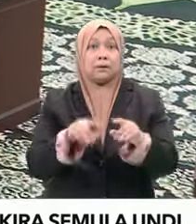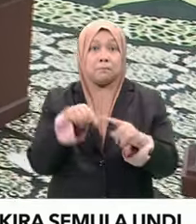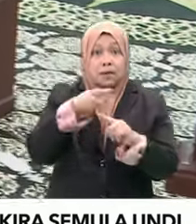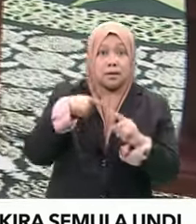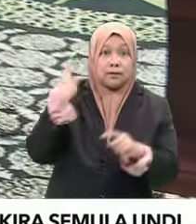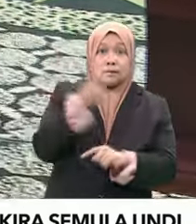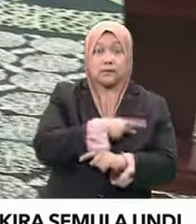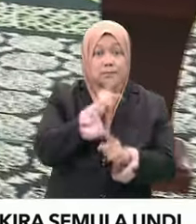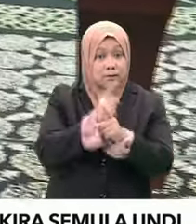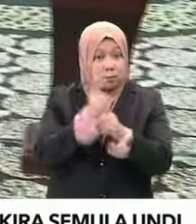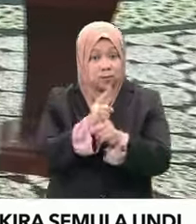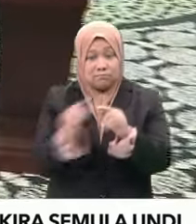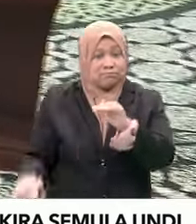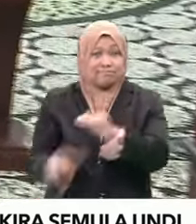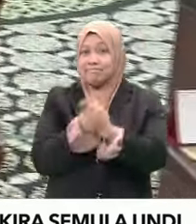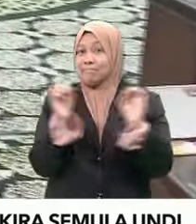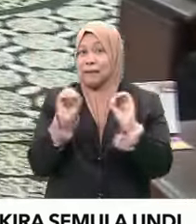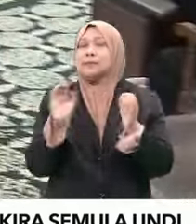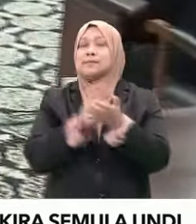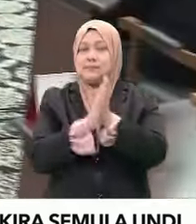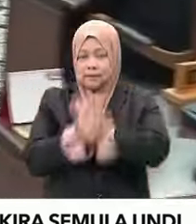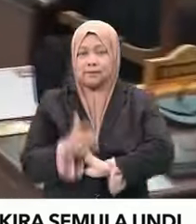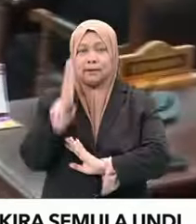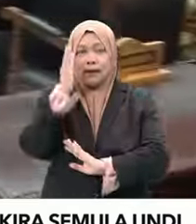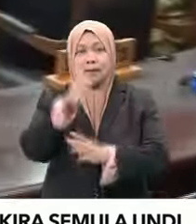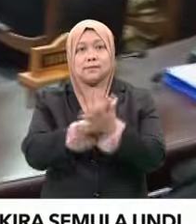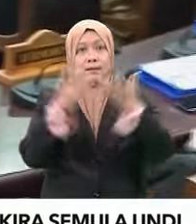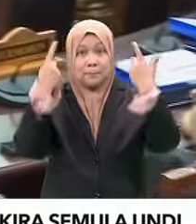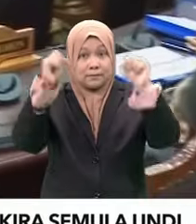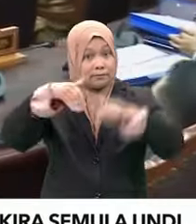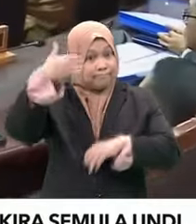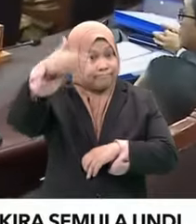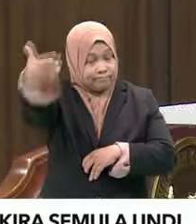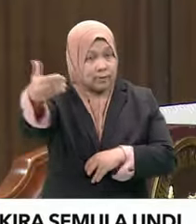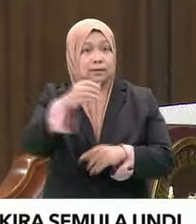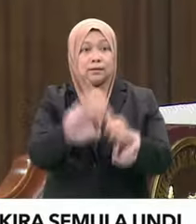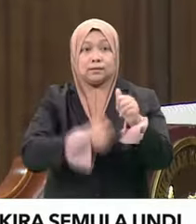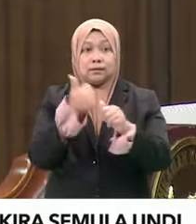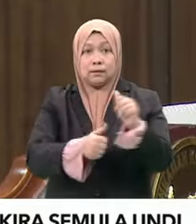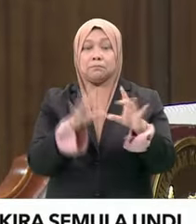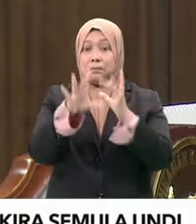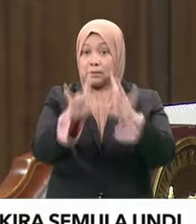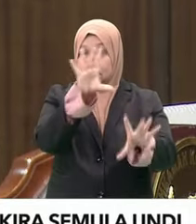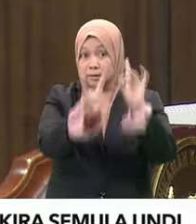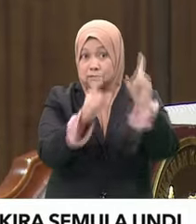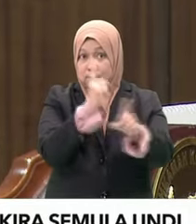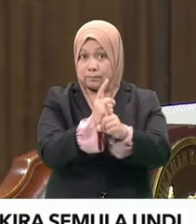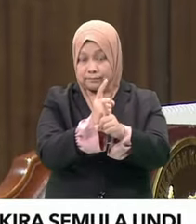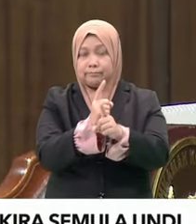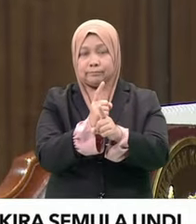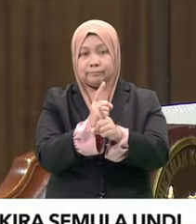tidak melakukan koreksi saat ini, maka akan menjadi presiden ke depan. Di setiap pemilihan di berbagai